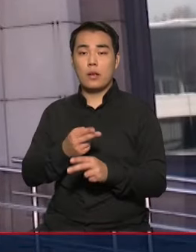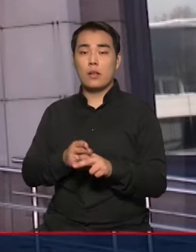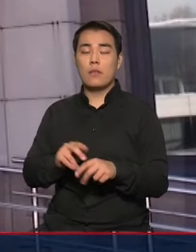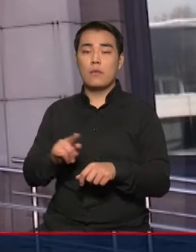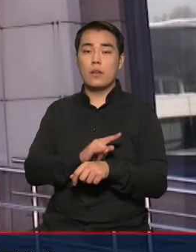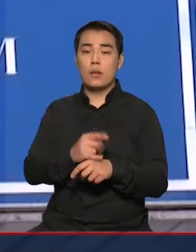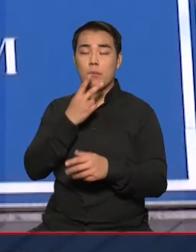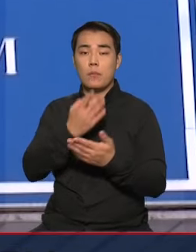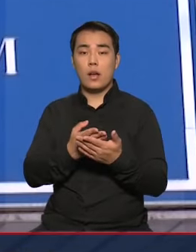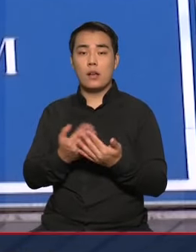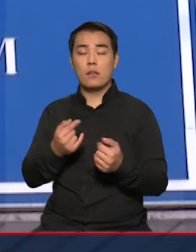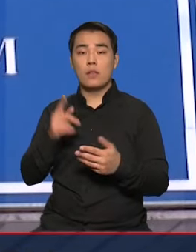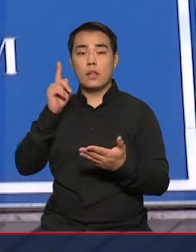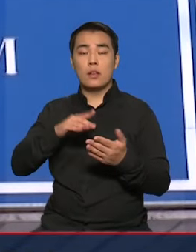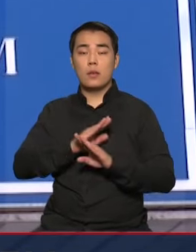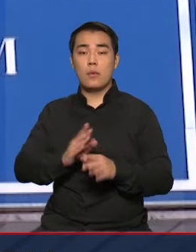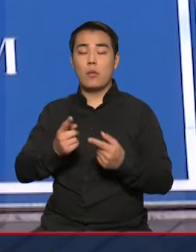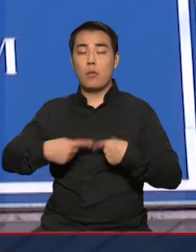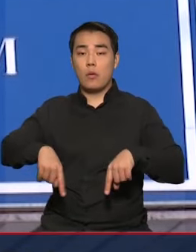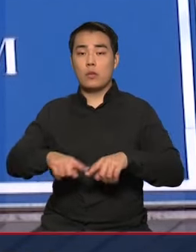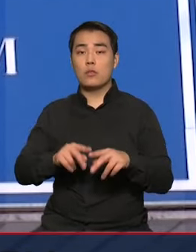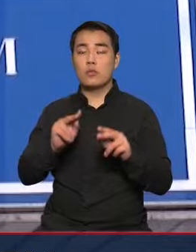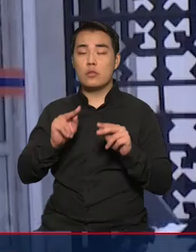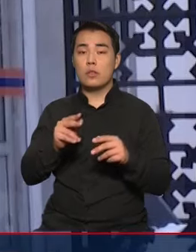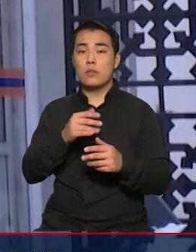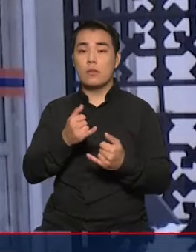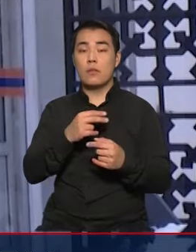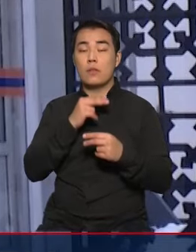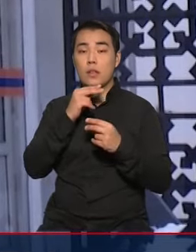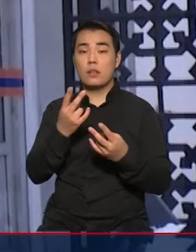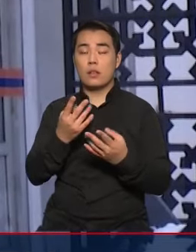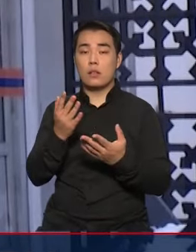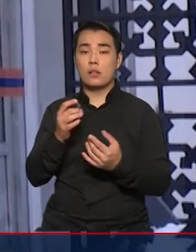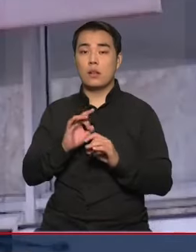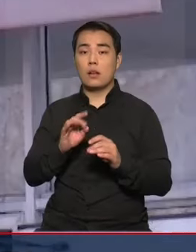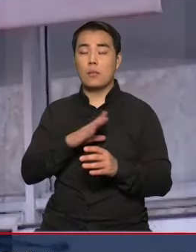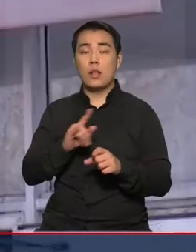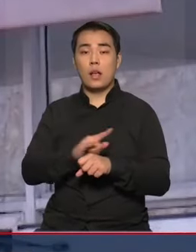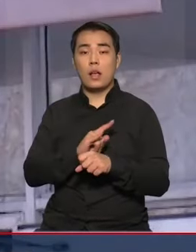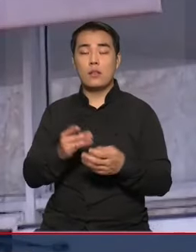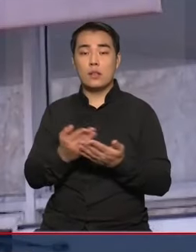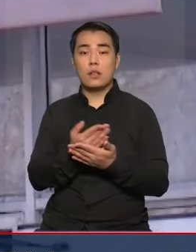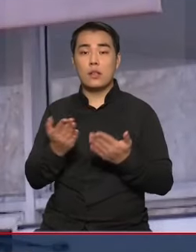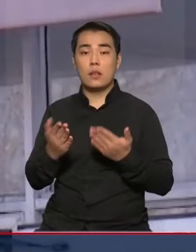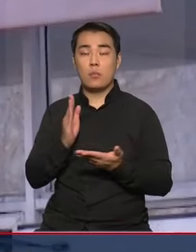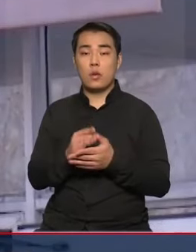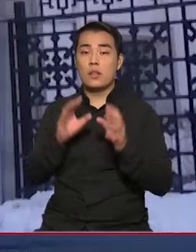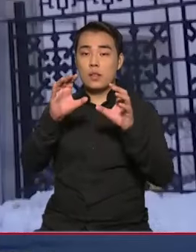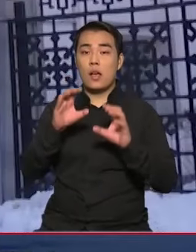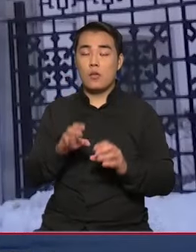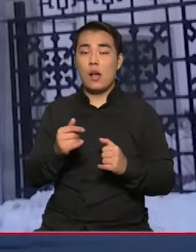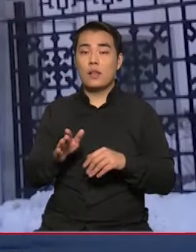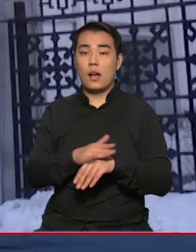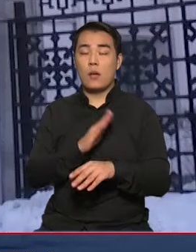фейктің жетегінде кетпей, құзырлы органдар таратқан ресми ақпарат көздеріне ғана сенуге шақырып отыр. Ал жалған ақпарат таратсаңыз, заң тарапынан жаза